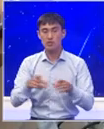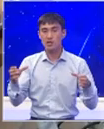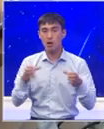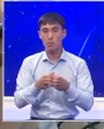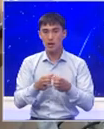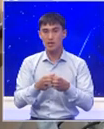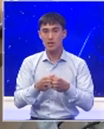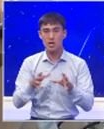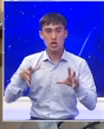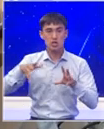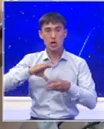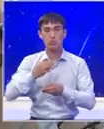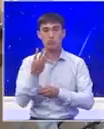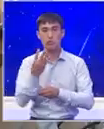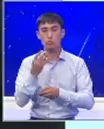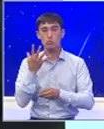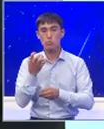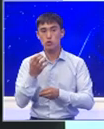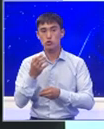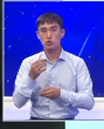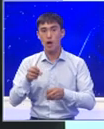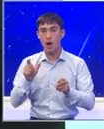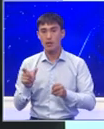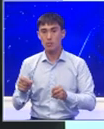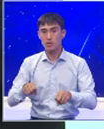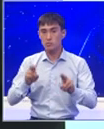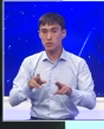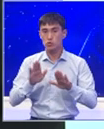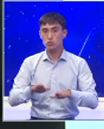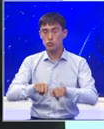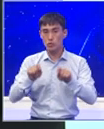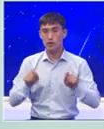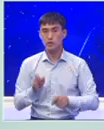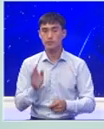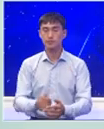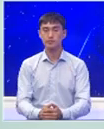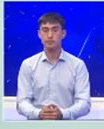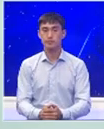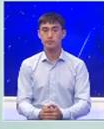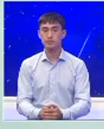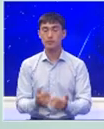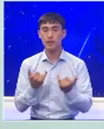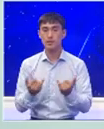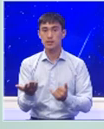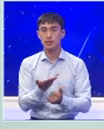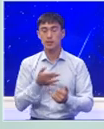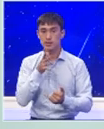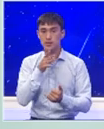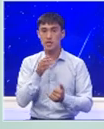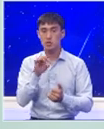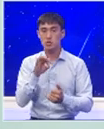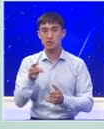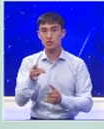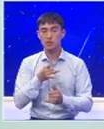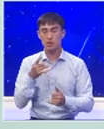компания жалпы 4,5 мың адамға тұрақты жұмыс орнын ашуға ниеттеніп отыр. Қазіргі таңда біз қарап жатырмыз. Еңбекші Қазақ